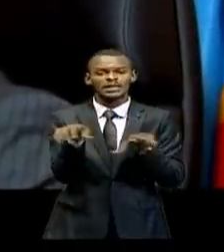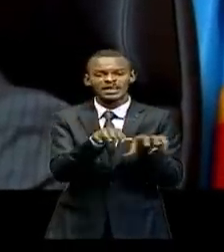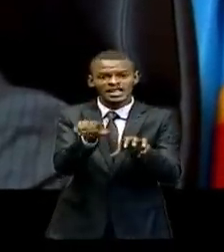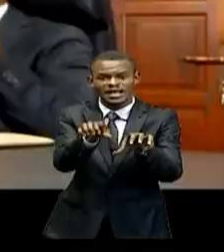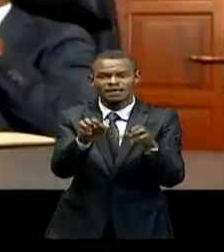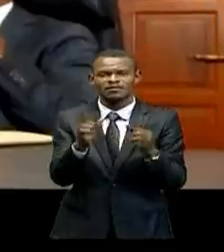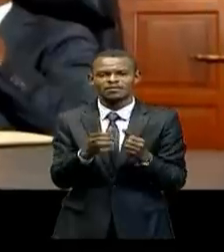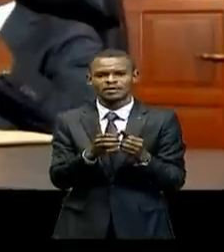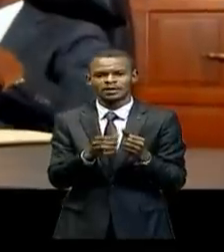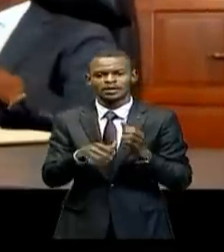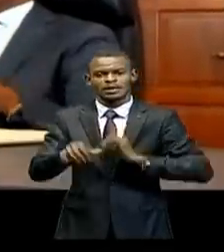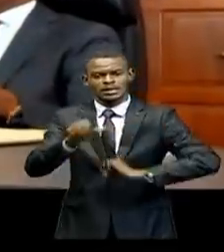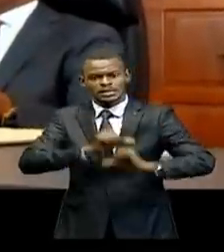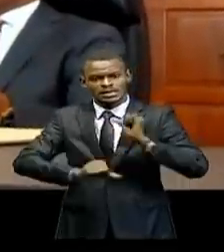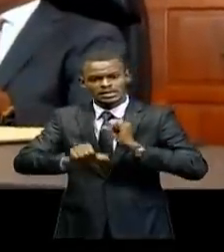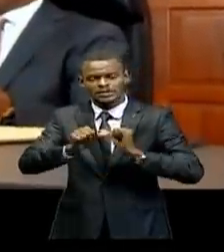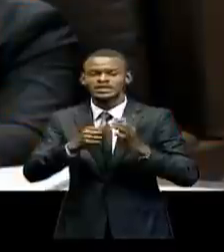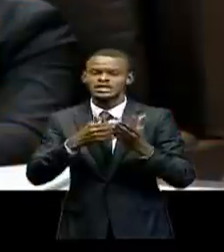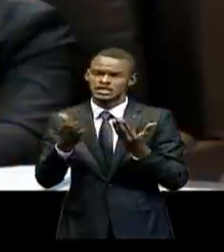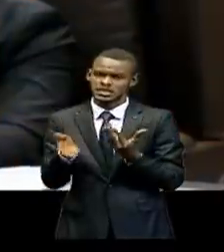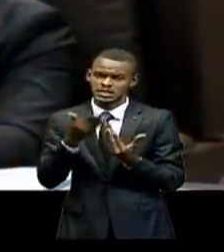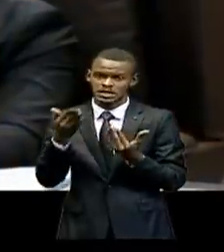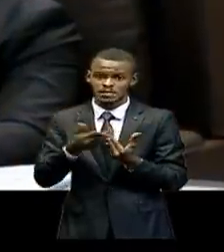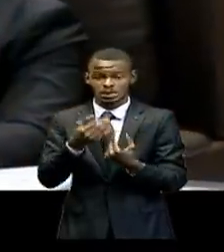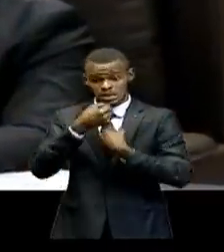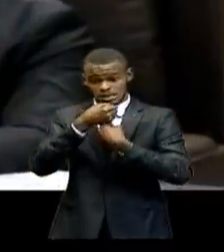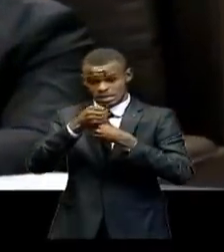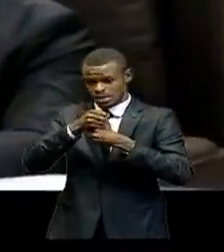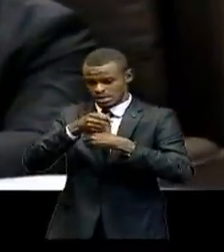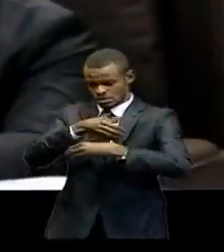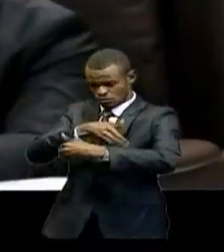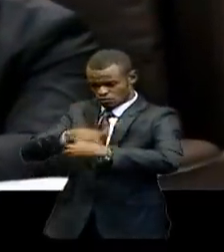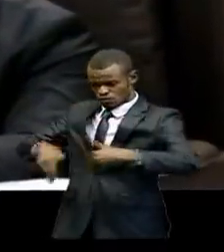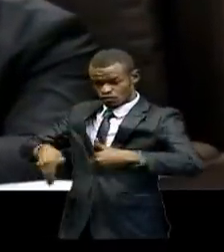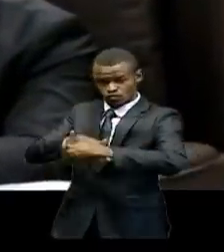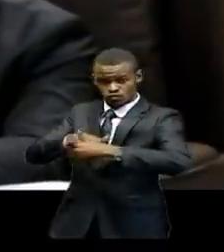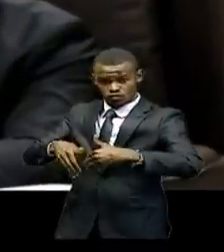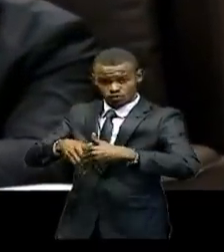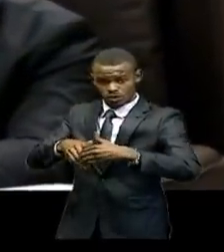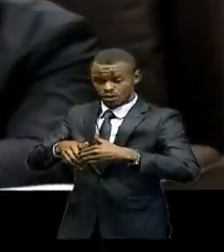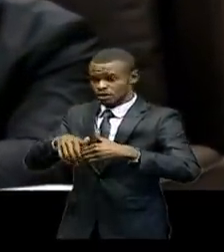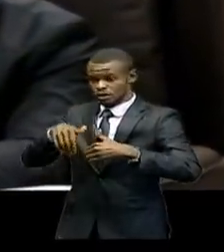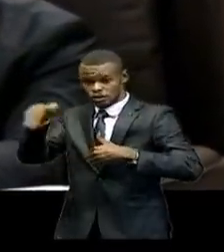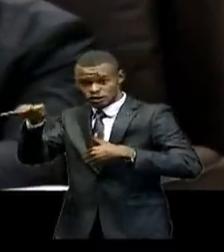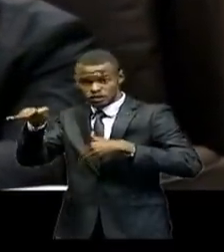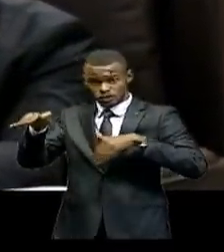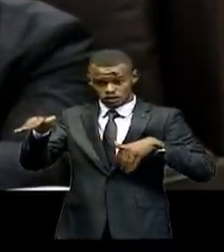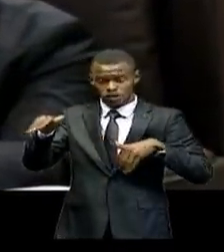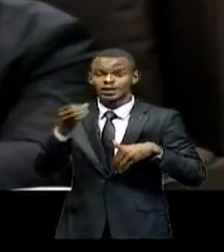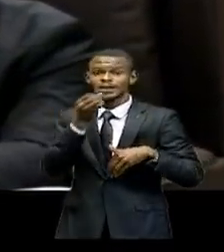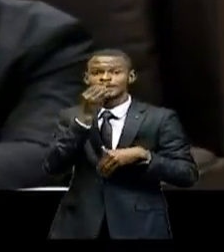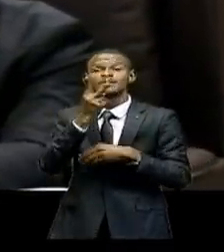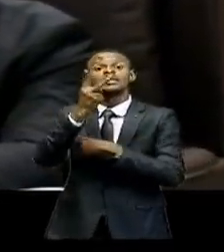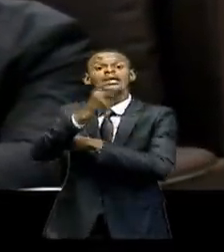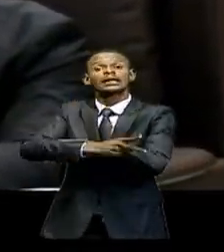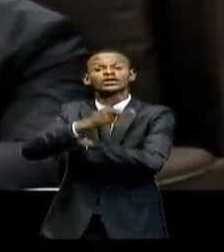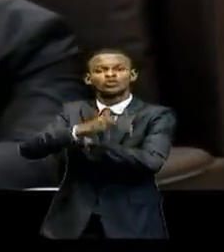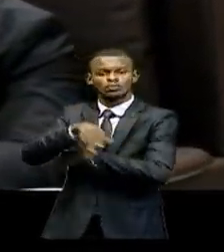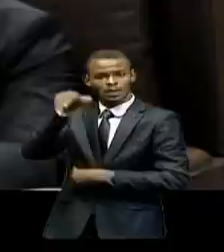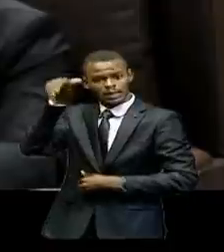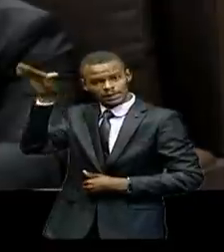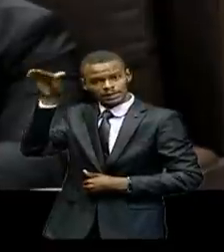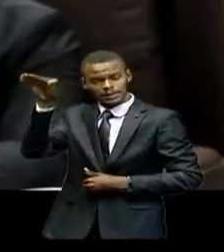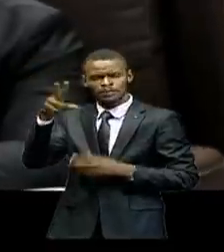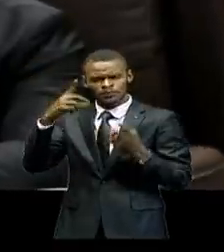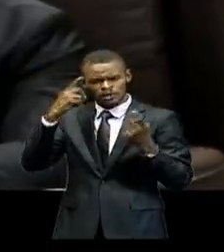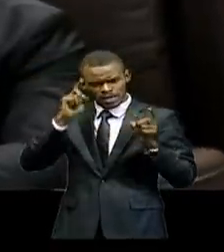simplifié, de créer le poste frontalier à arrêt unique au poste frontalier de Kasumbalesa. Cet accord a pour